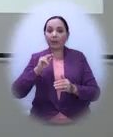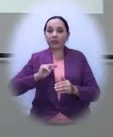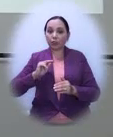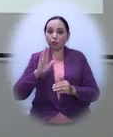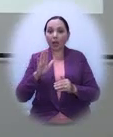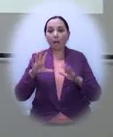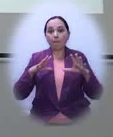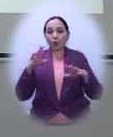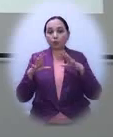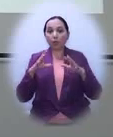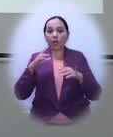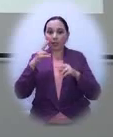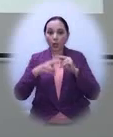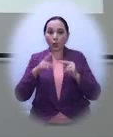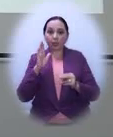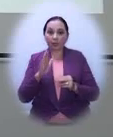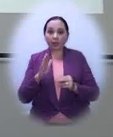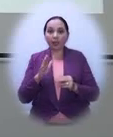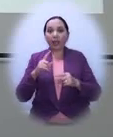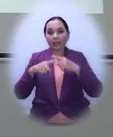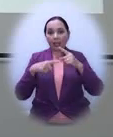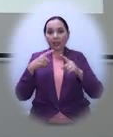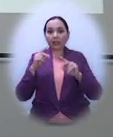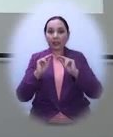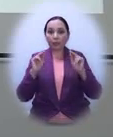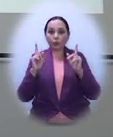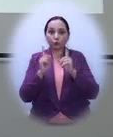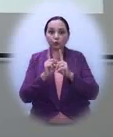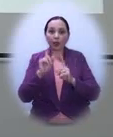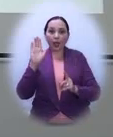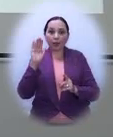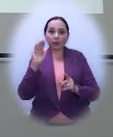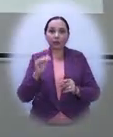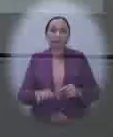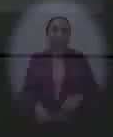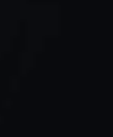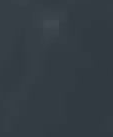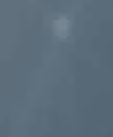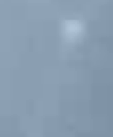ishlash mashg'uloti o'z yakuniga yetdi. Keyingi darslarda uchrashguncha xayr.